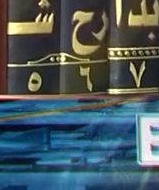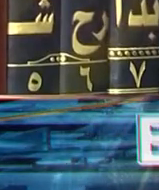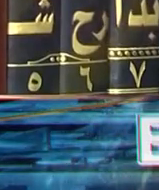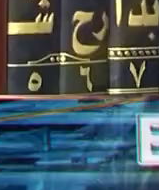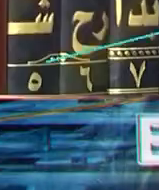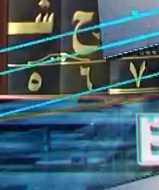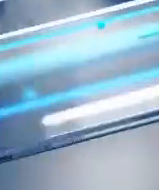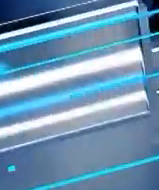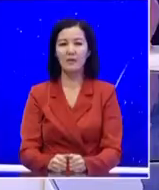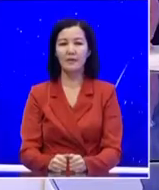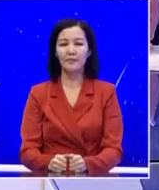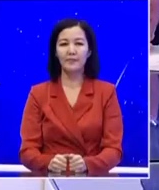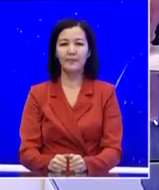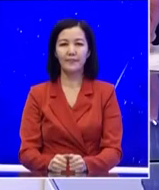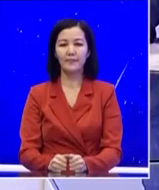жоқ.